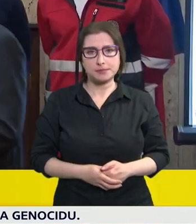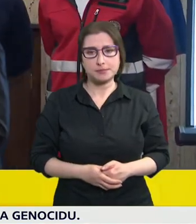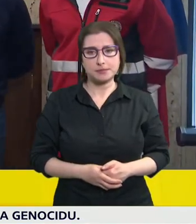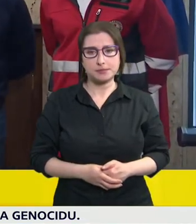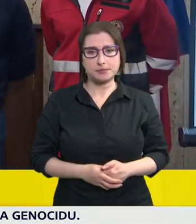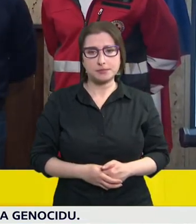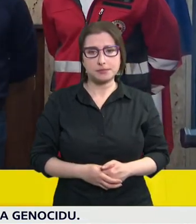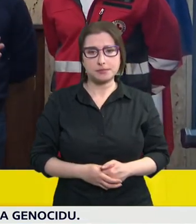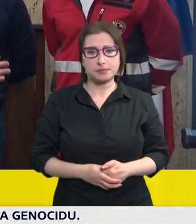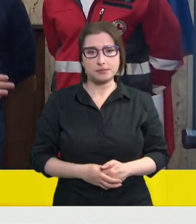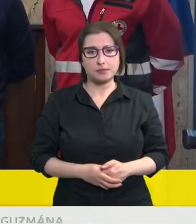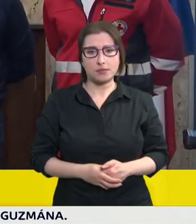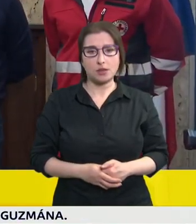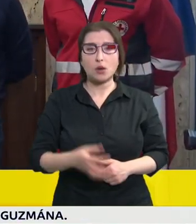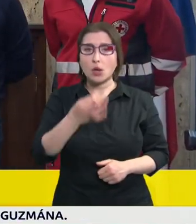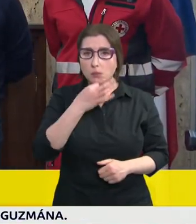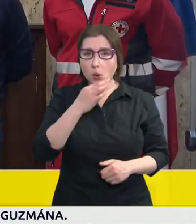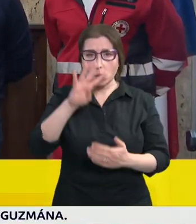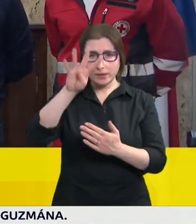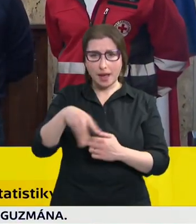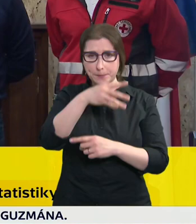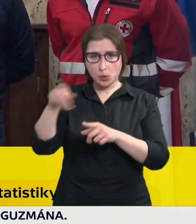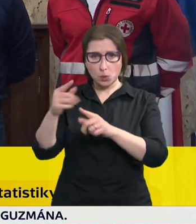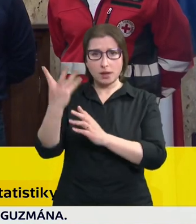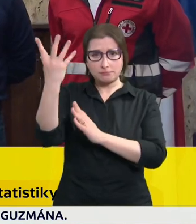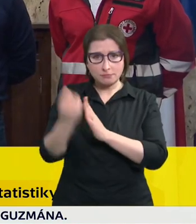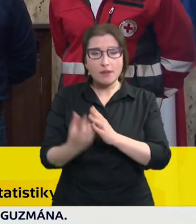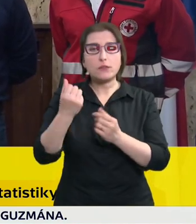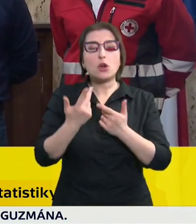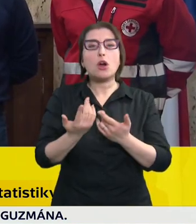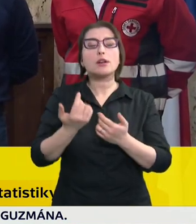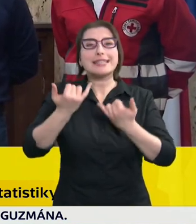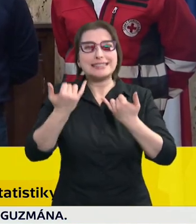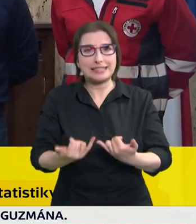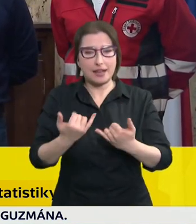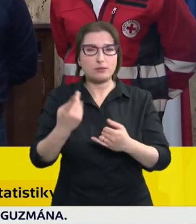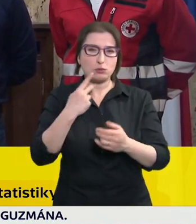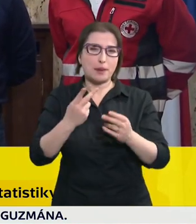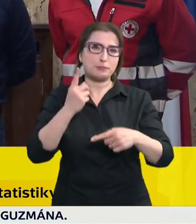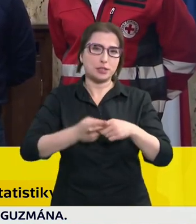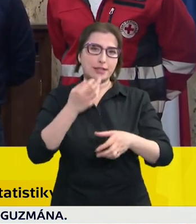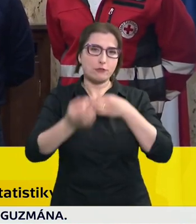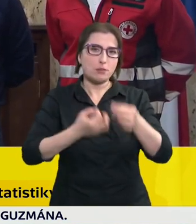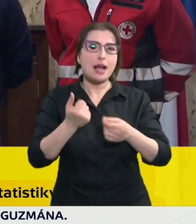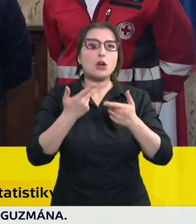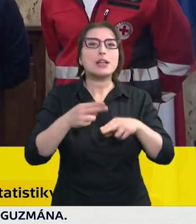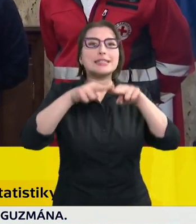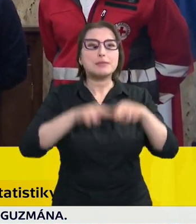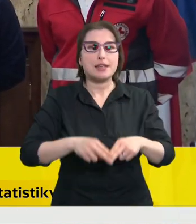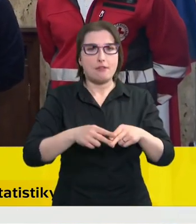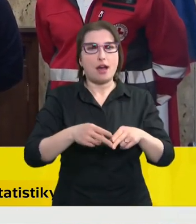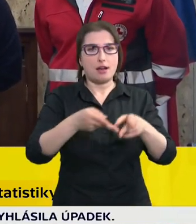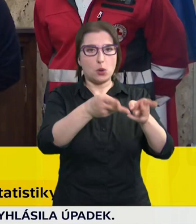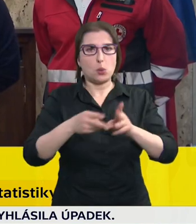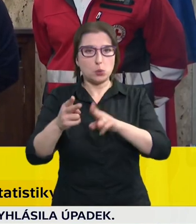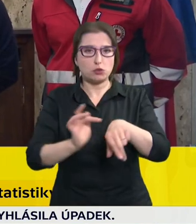Pokud si stáhnete tu tabulku, kde jsou počty aktuálně volných lůžek, což je možná víc vypovídající než ta procenta, ona ta procenta jsou